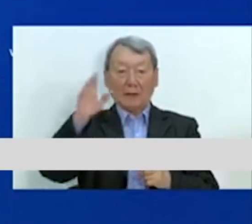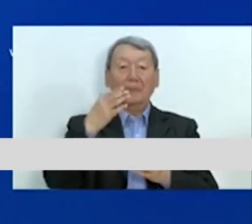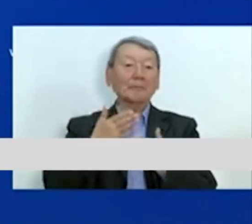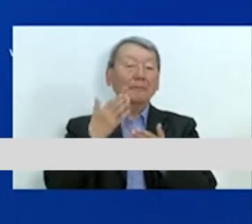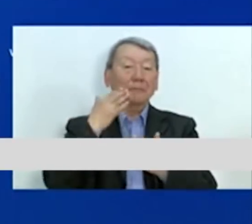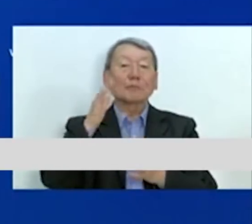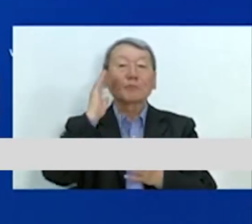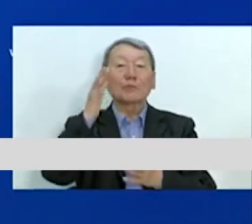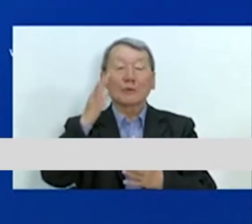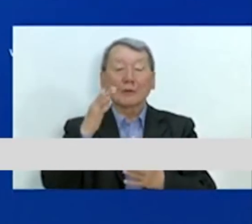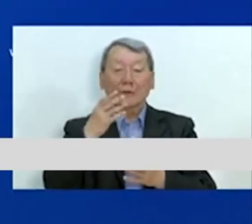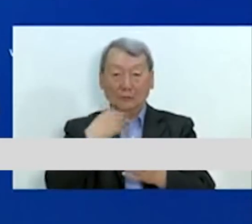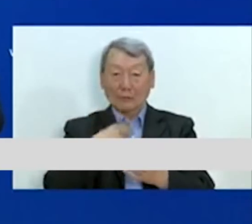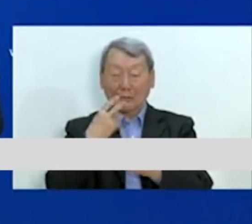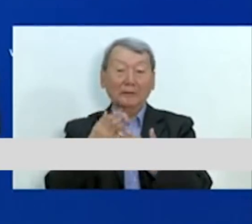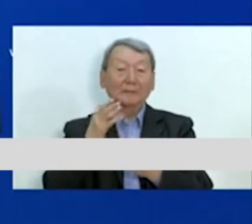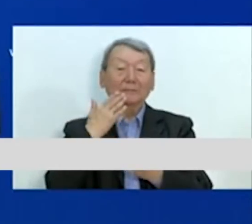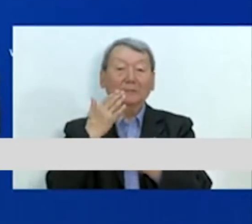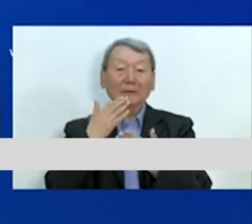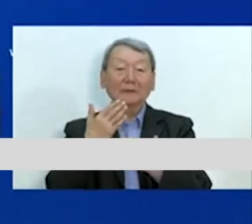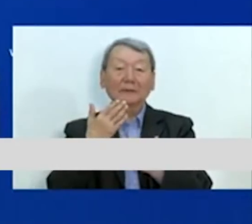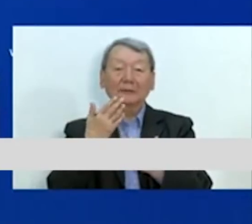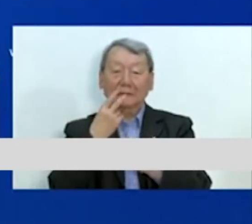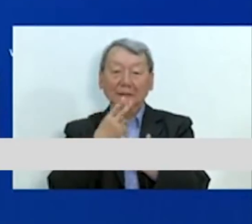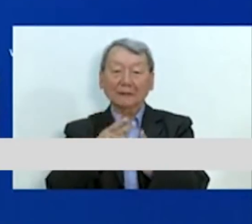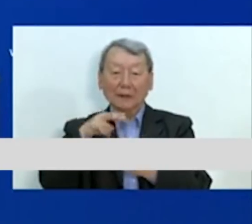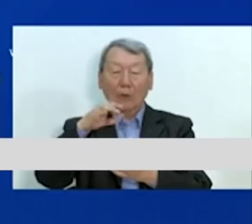Прогноз барды да карап туруп атабыз. Ошо